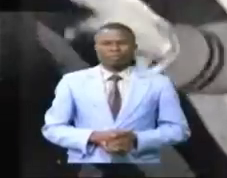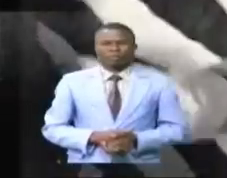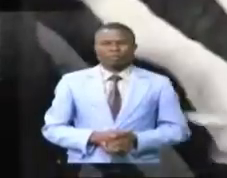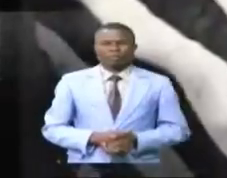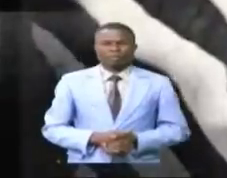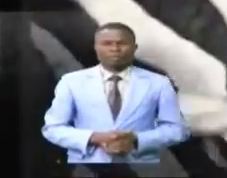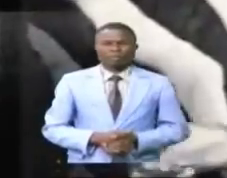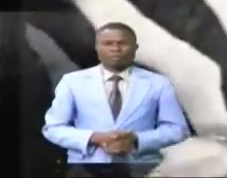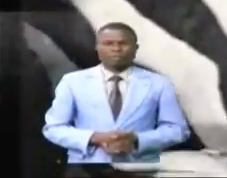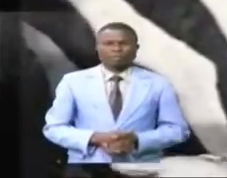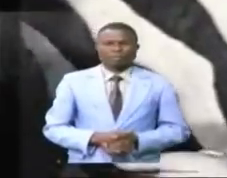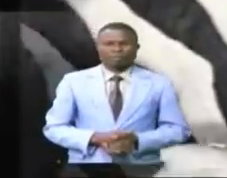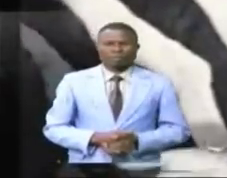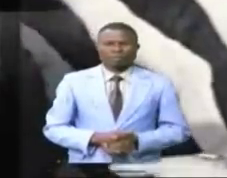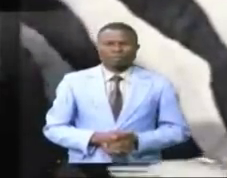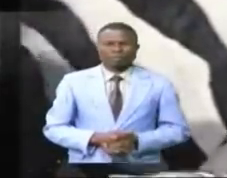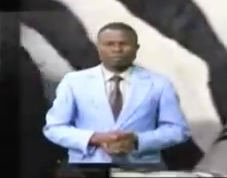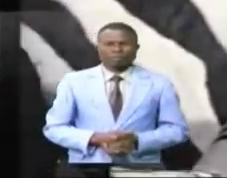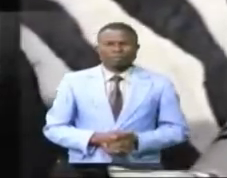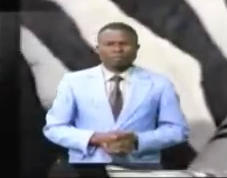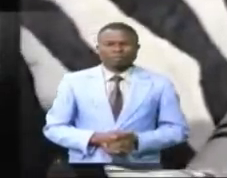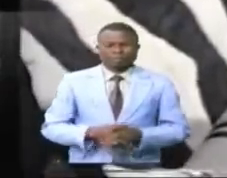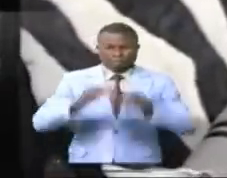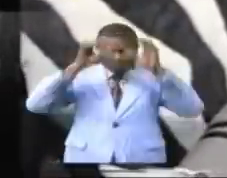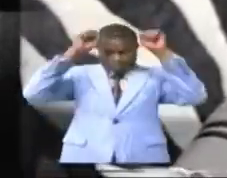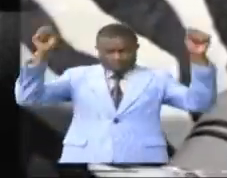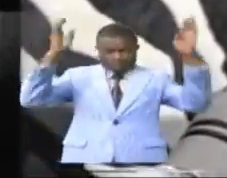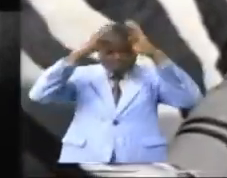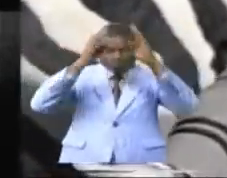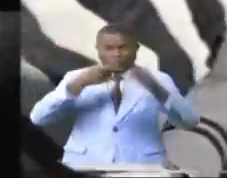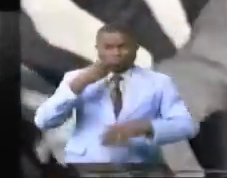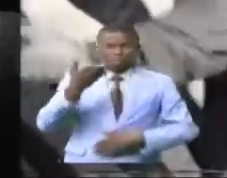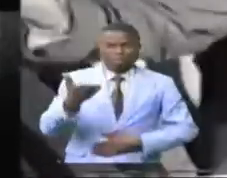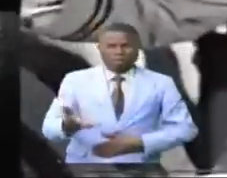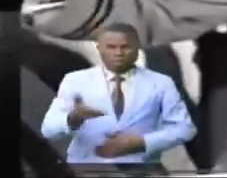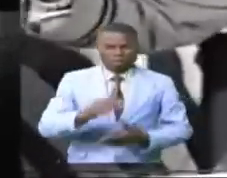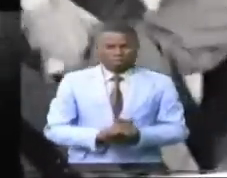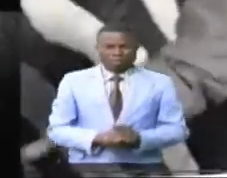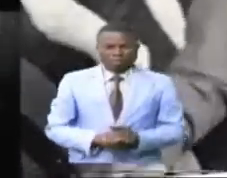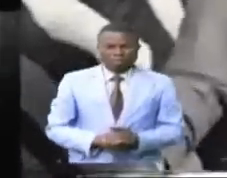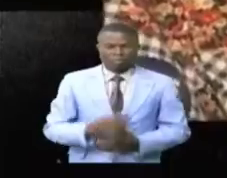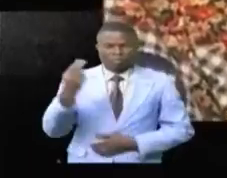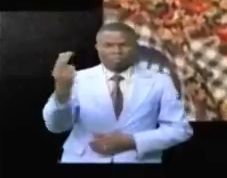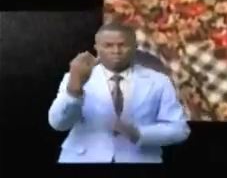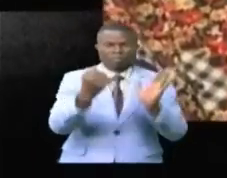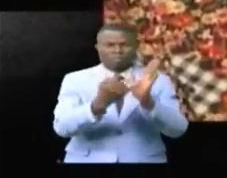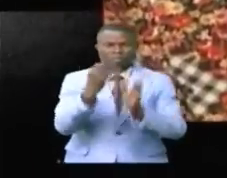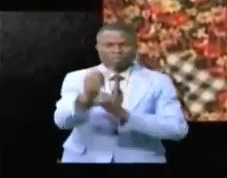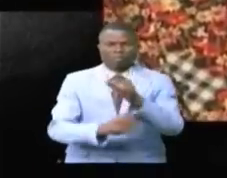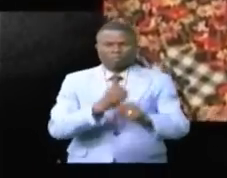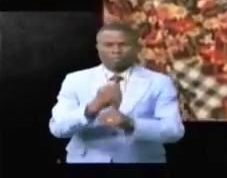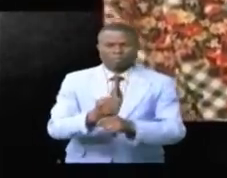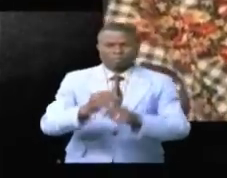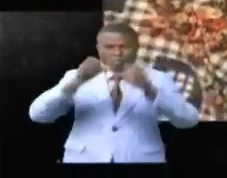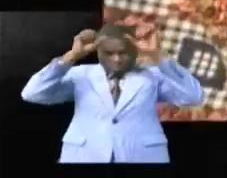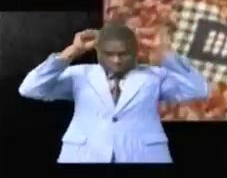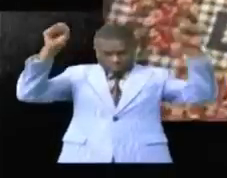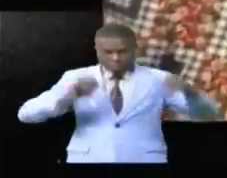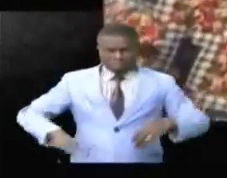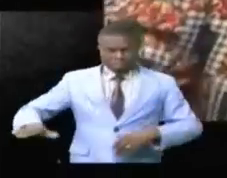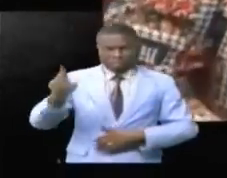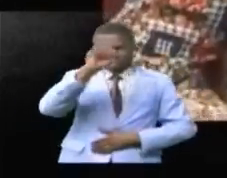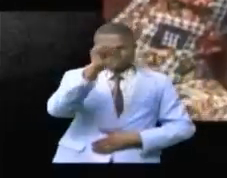mais c'est trop connu, je ne vous apprends rien. Vous êtes belge, mon cher ami. Il y a un lobby là-bas. Il y a 26 ans, le maréchal Mobutu